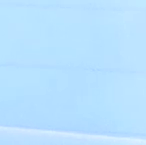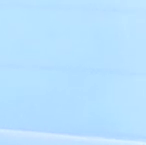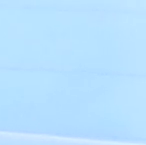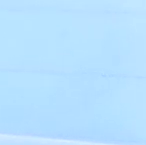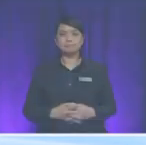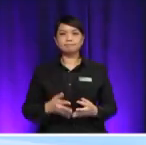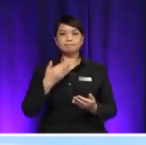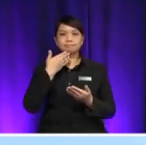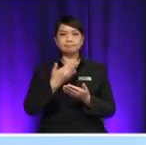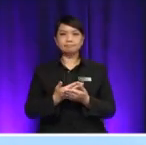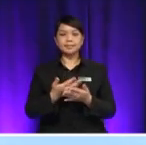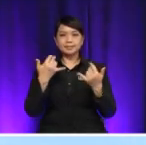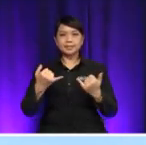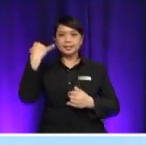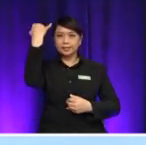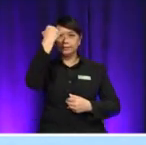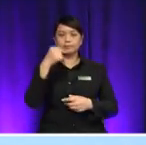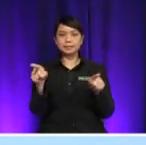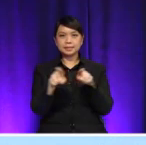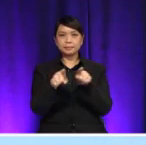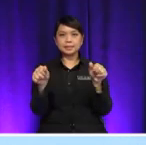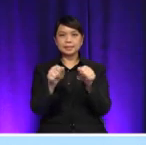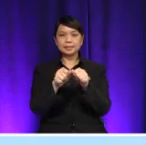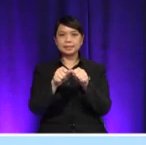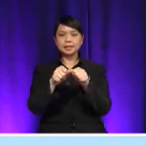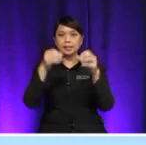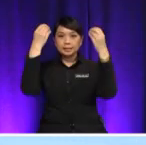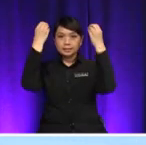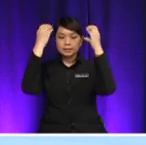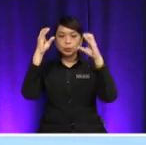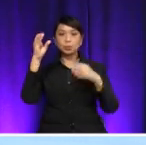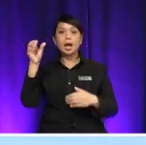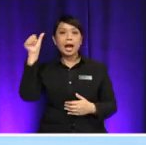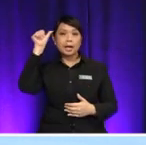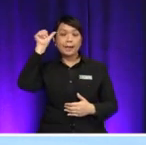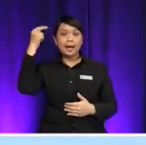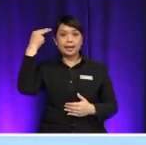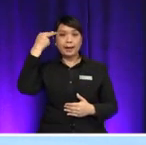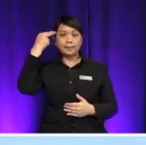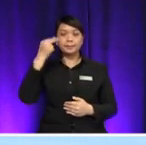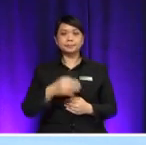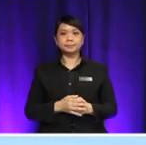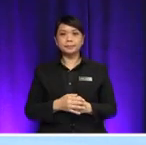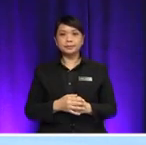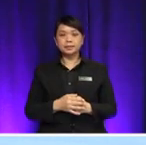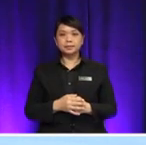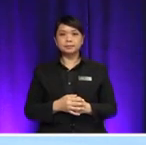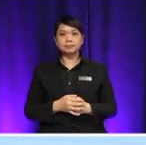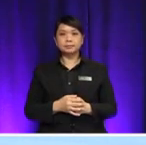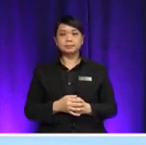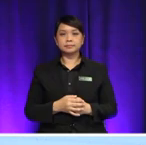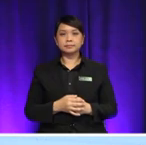baik sekarang ini Irfan bersama dengan guru kita yaitu Cikgu Ahmad dah HAM bin berhaumiden ataupun